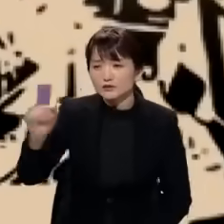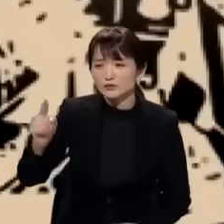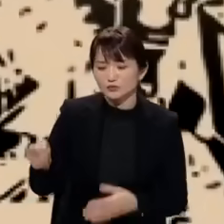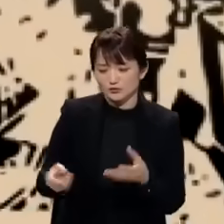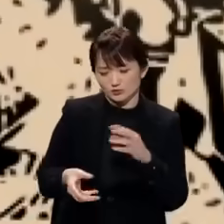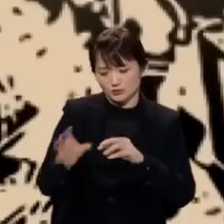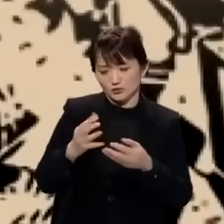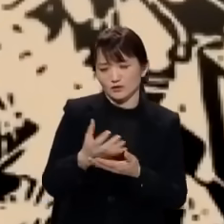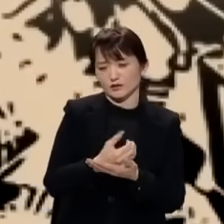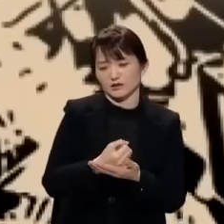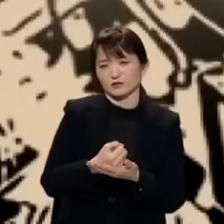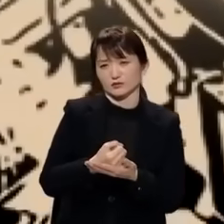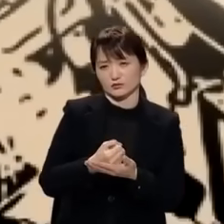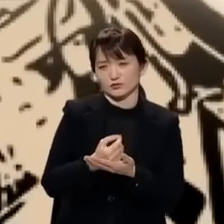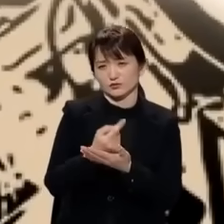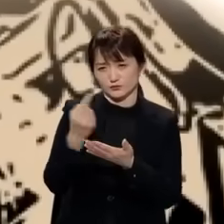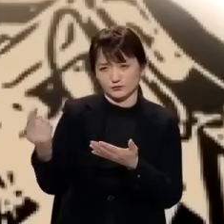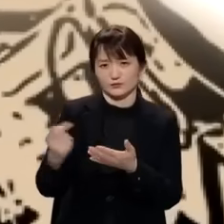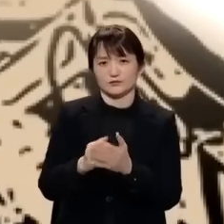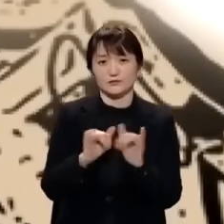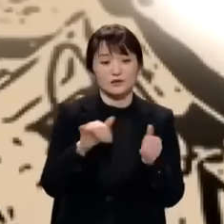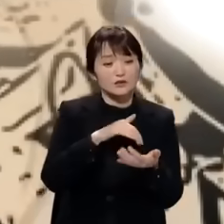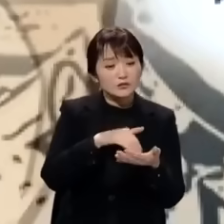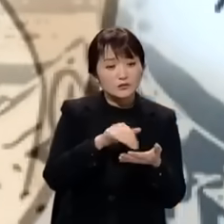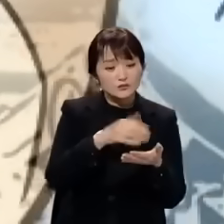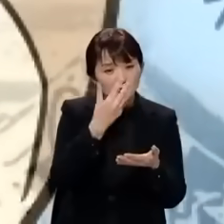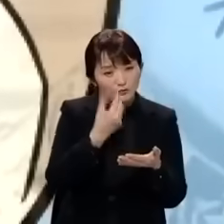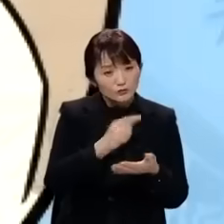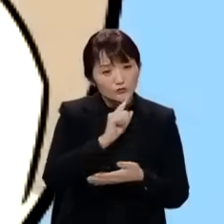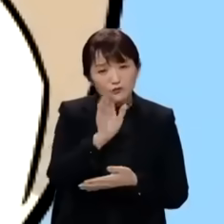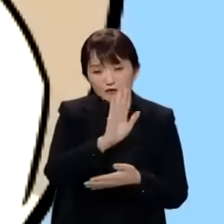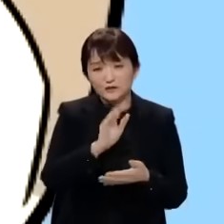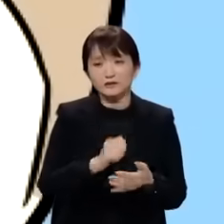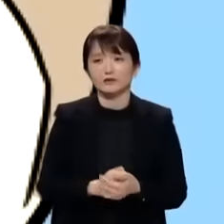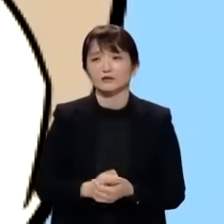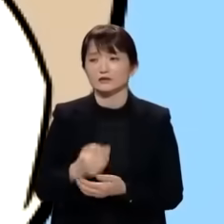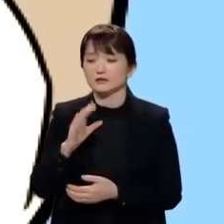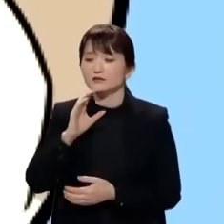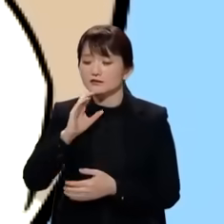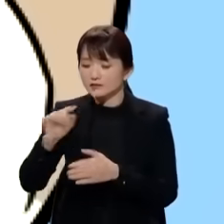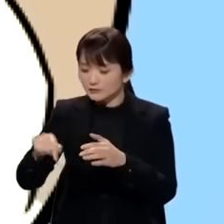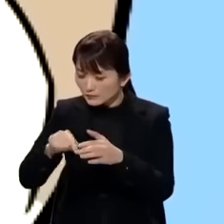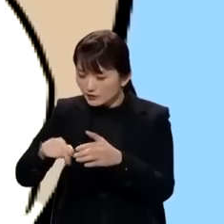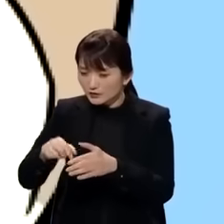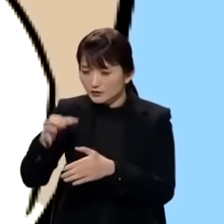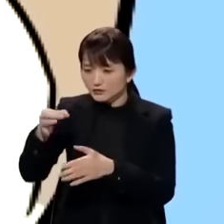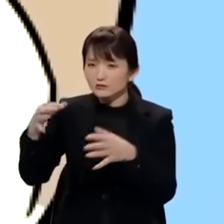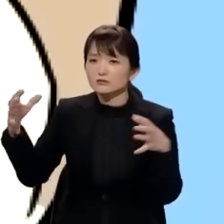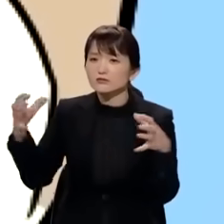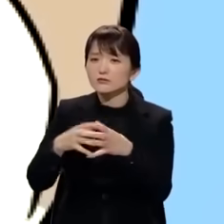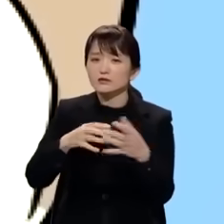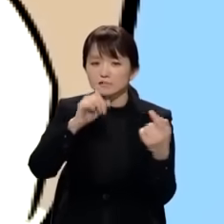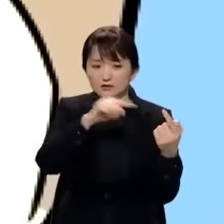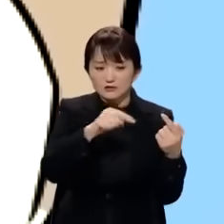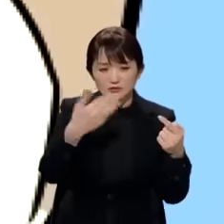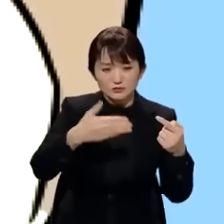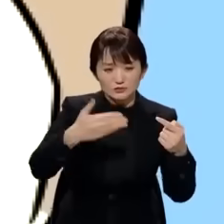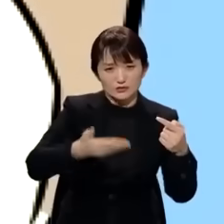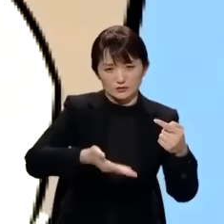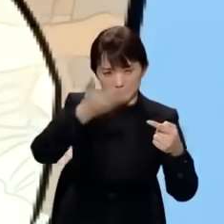나왔다고 합니다 인원수대로 음료 주문 안 한 건 맞지만 그래도이 카페에서 총 금액으로 따지면 인당 9,000원 이상을